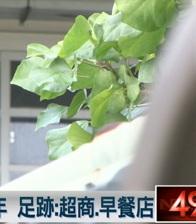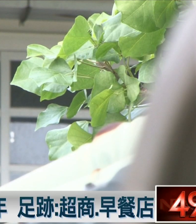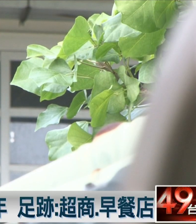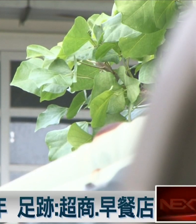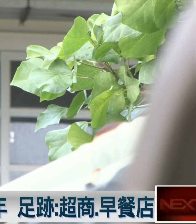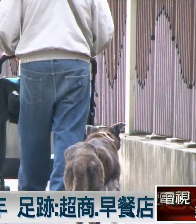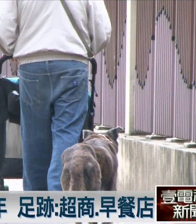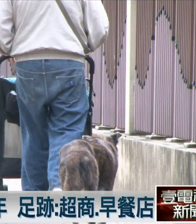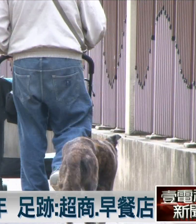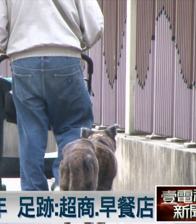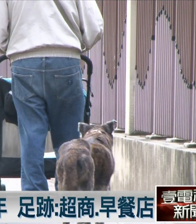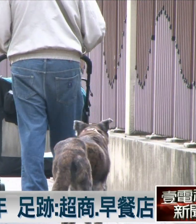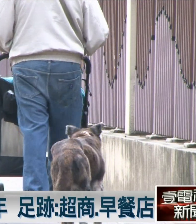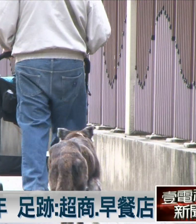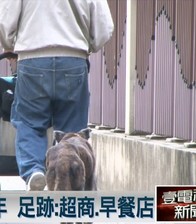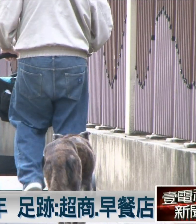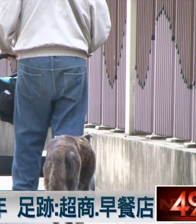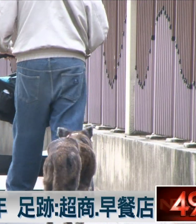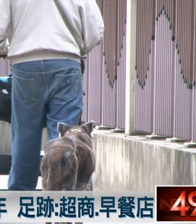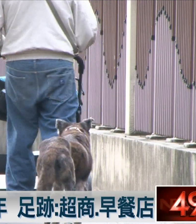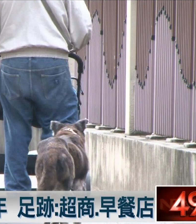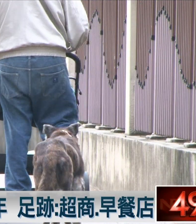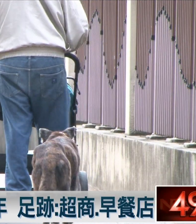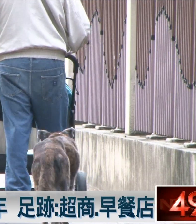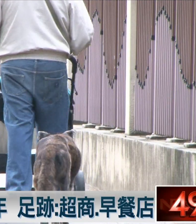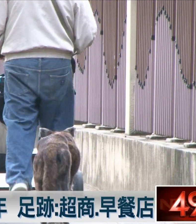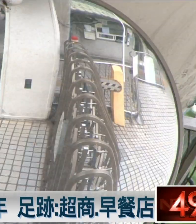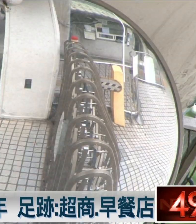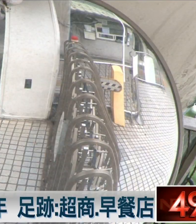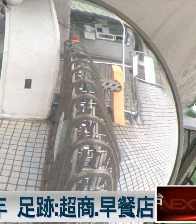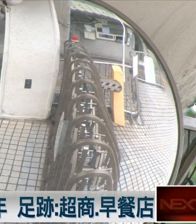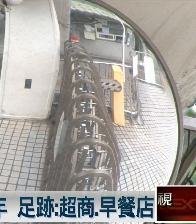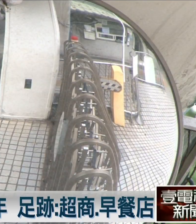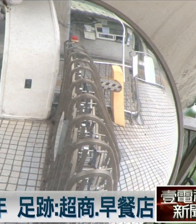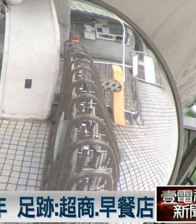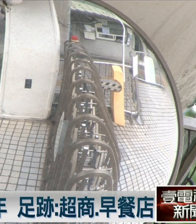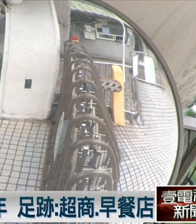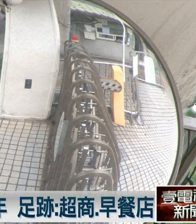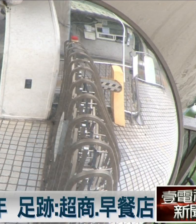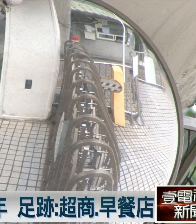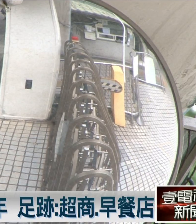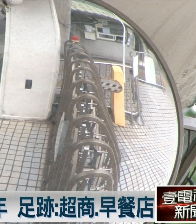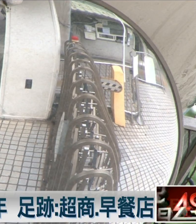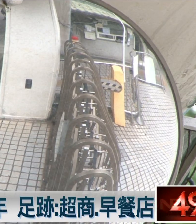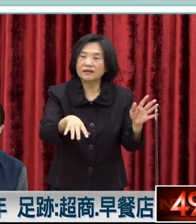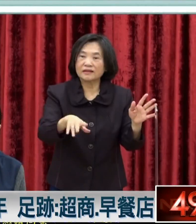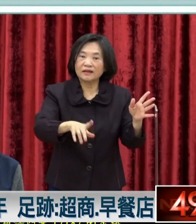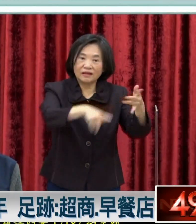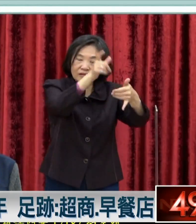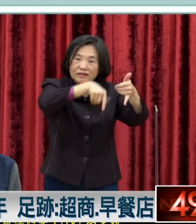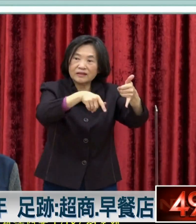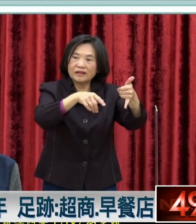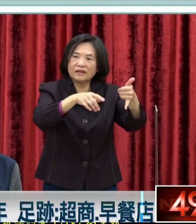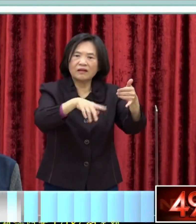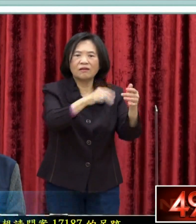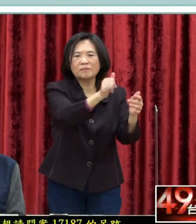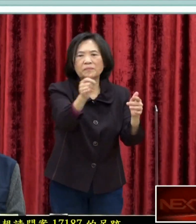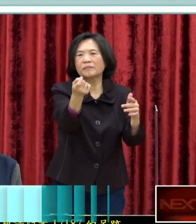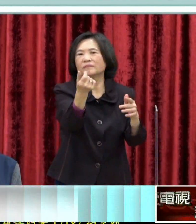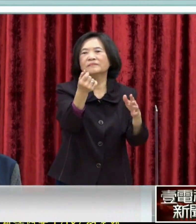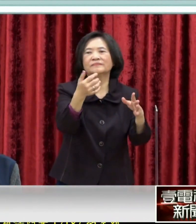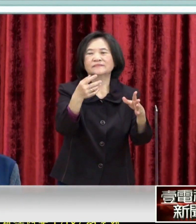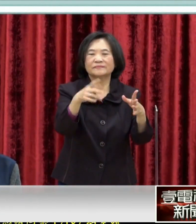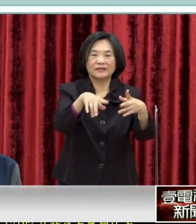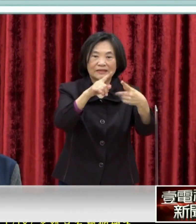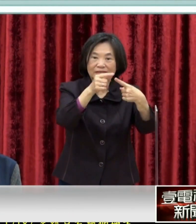会进行采检。而元旦假期才刚结束，还好一家人都没有出去跨年，足迹相对单纯。 足迹只有几个地方，第一个就